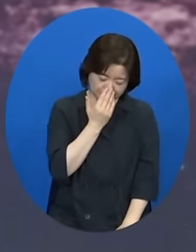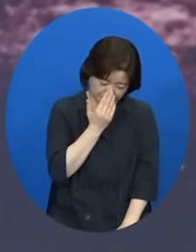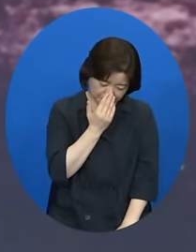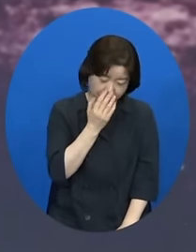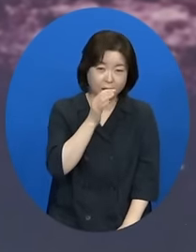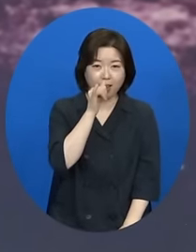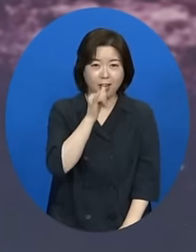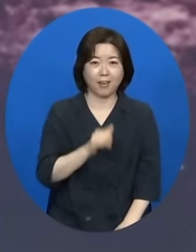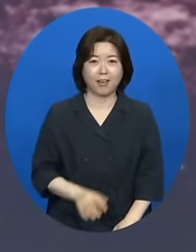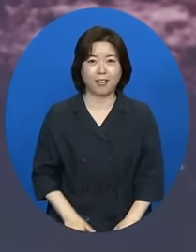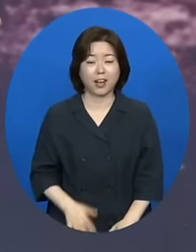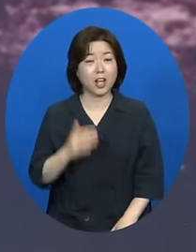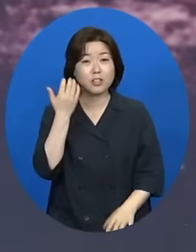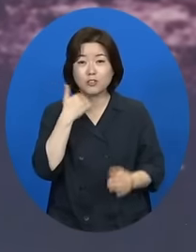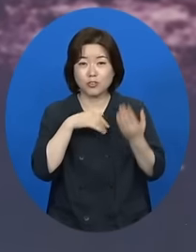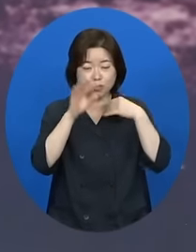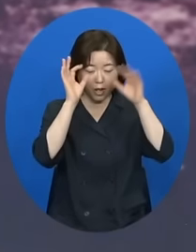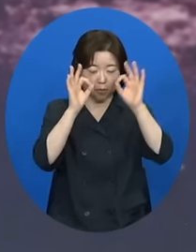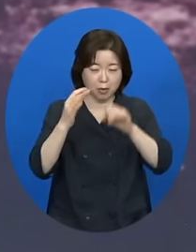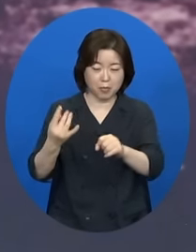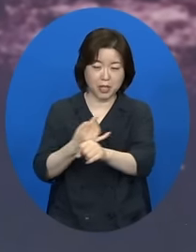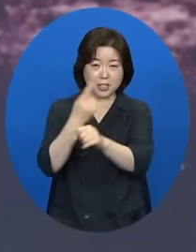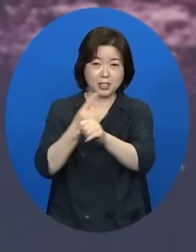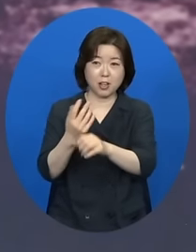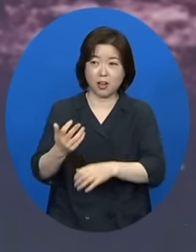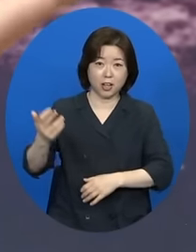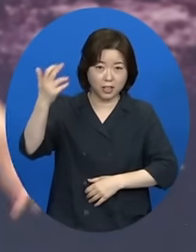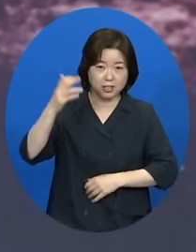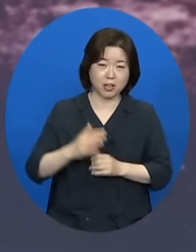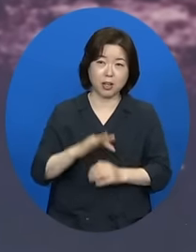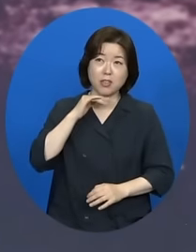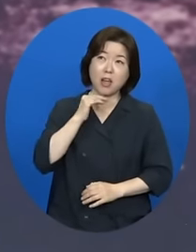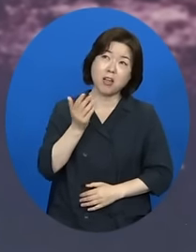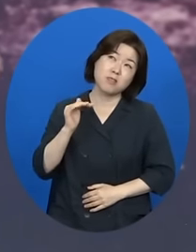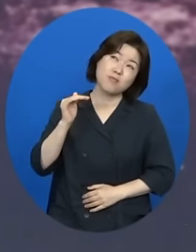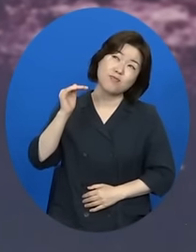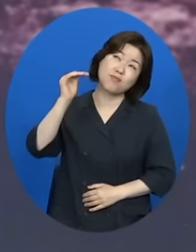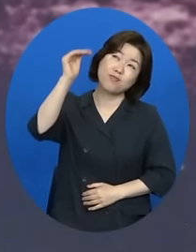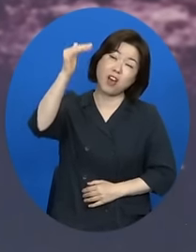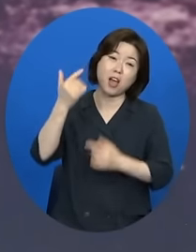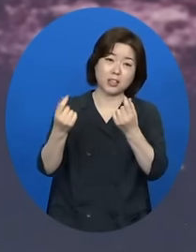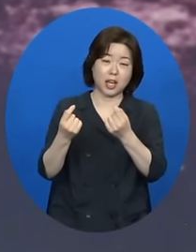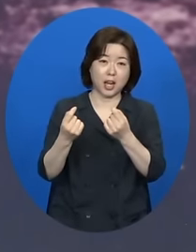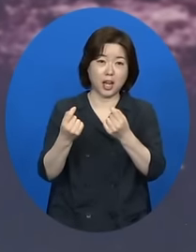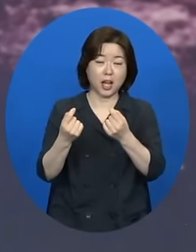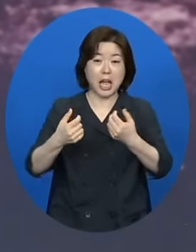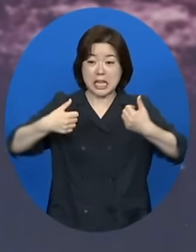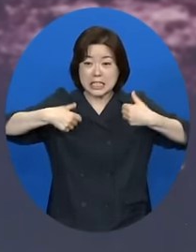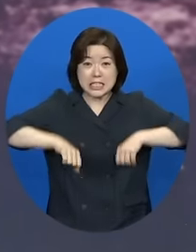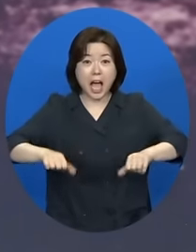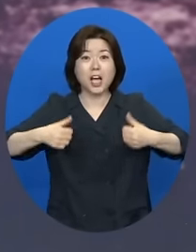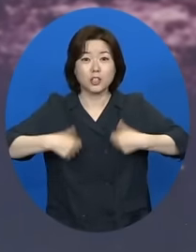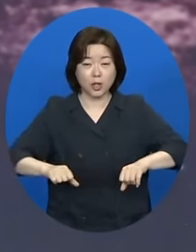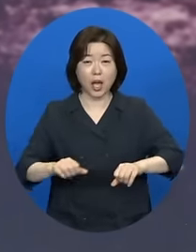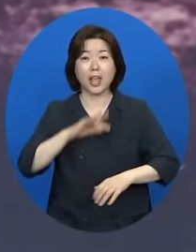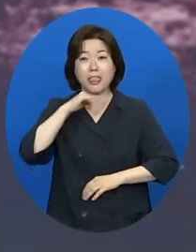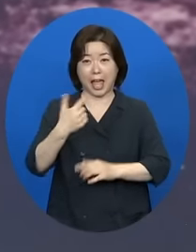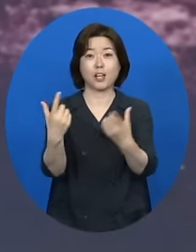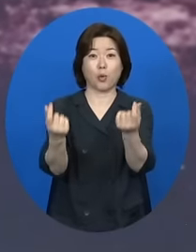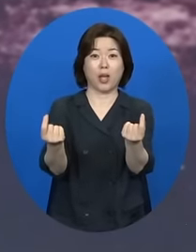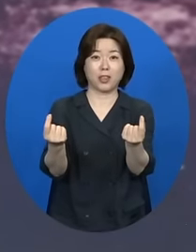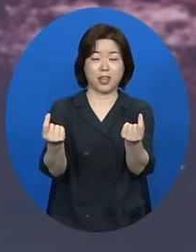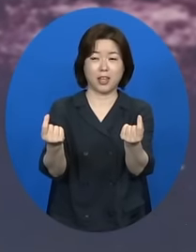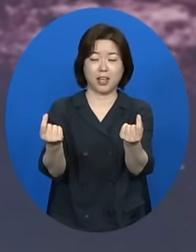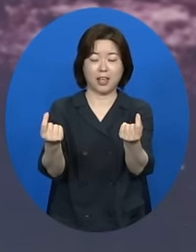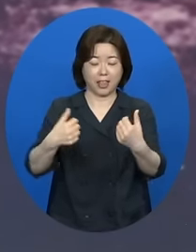있습니다. 누가 보면 형 에서가 뭐 굉장히 몇십 년 많은 그 나이 많은 형처럼 생각하는데 여러분 쌍둥이입니다. 동갑이에요. 동갑 둘이